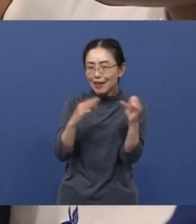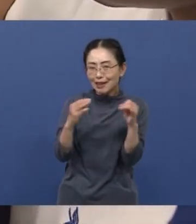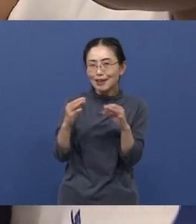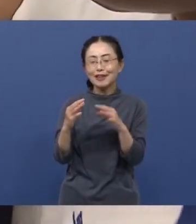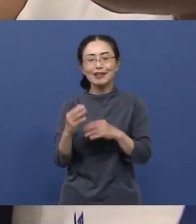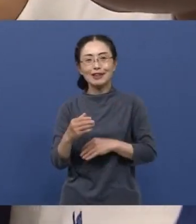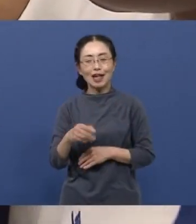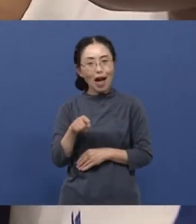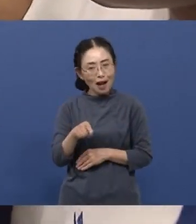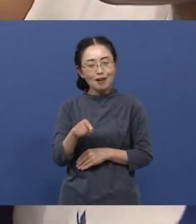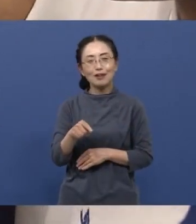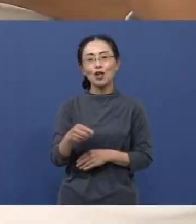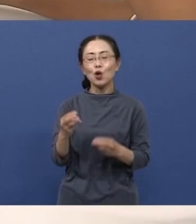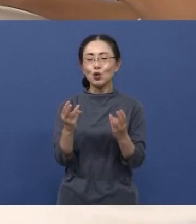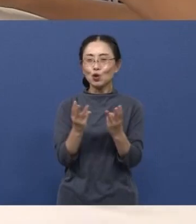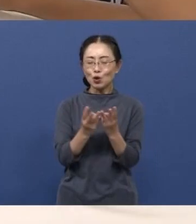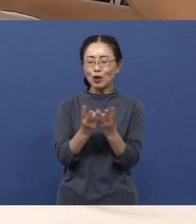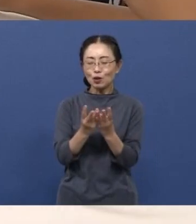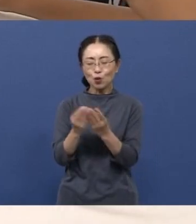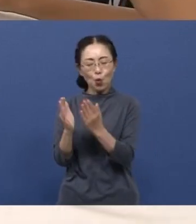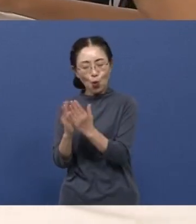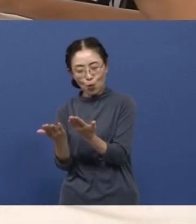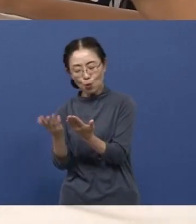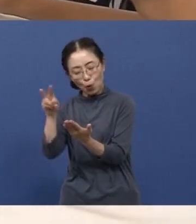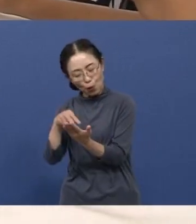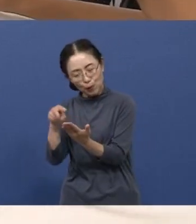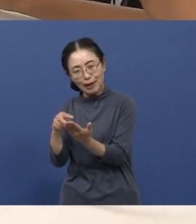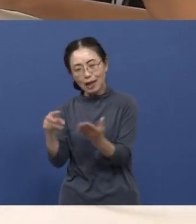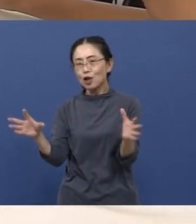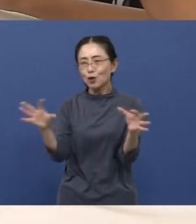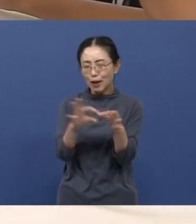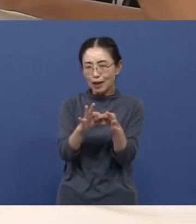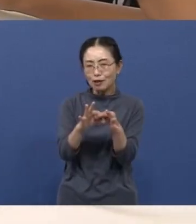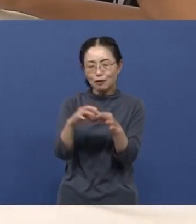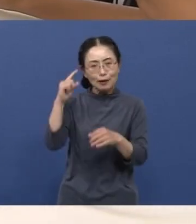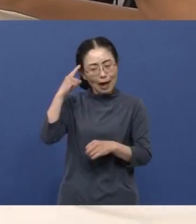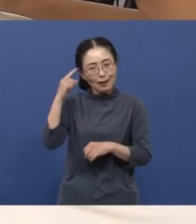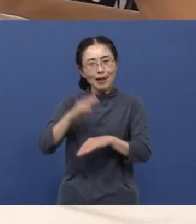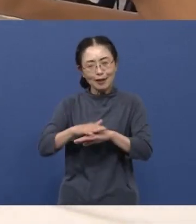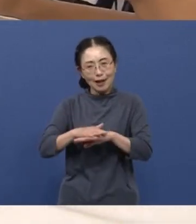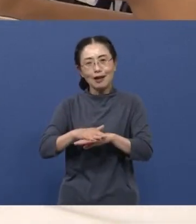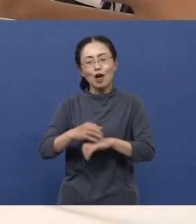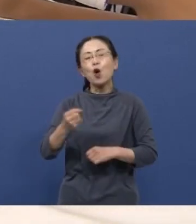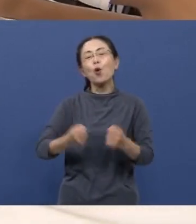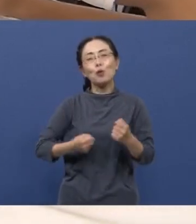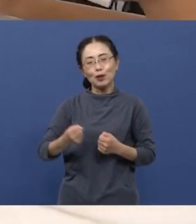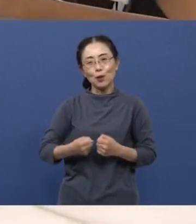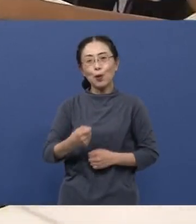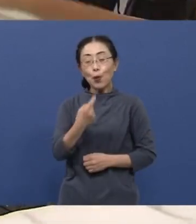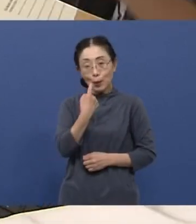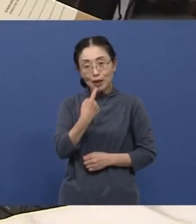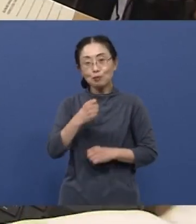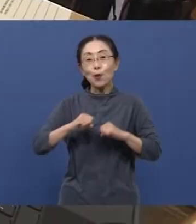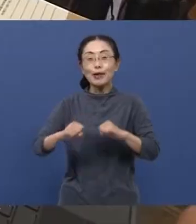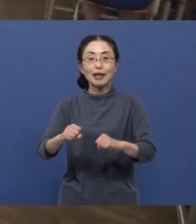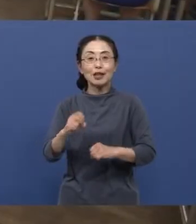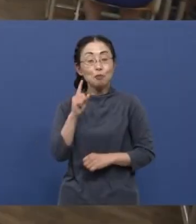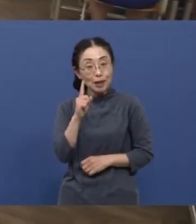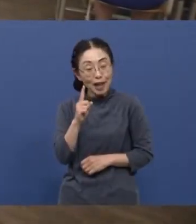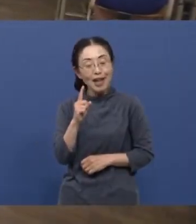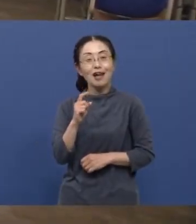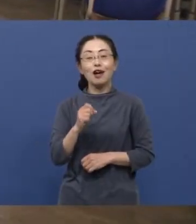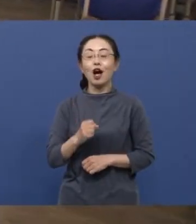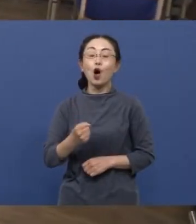るっていうことを考えるのもすごくいいなと思ったので、私もそういうことをやっていこうという活動を経